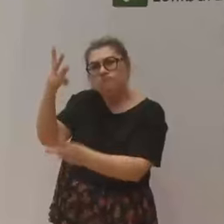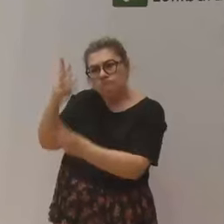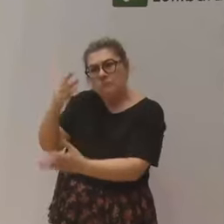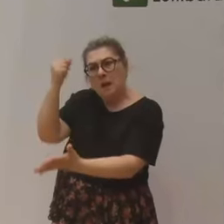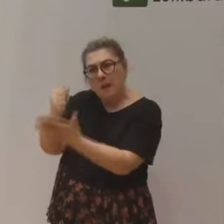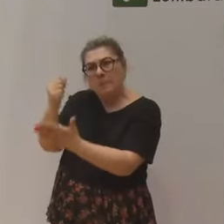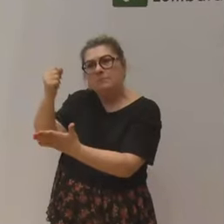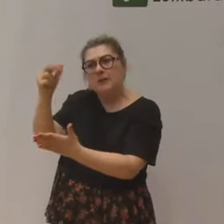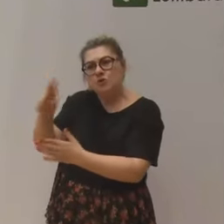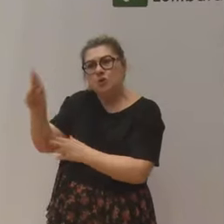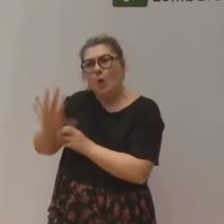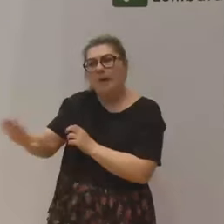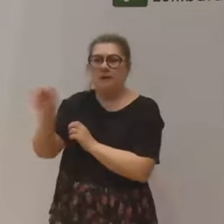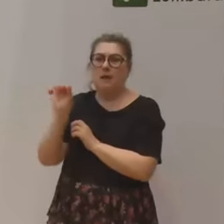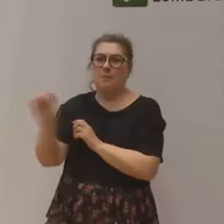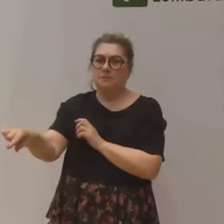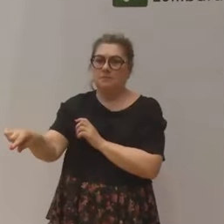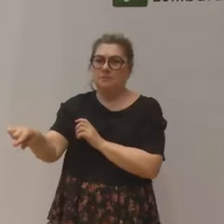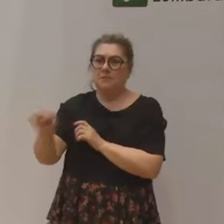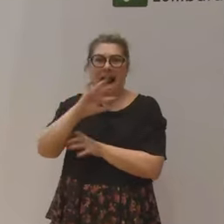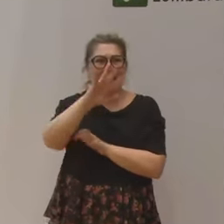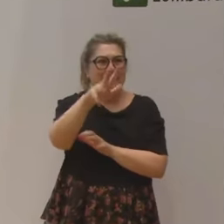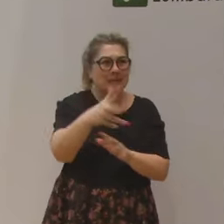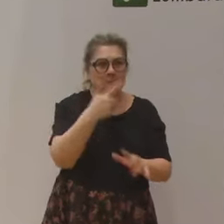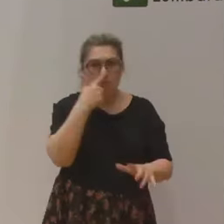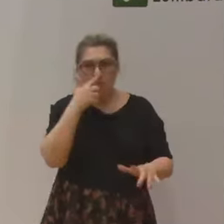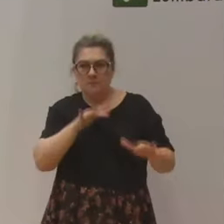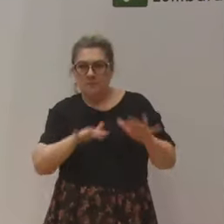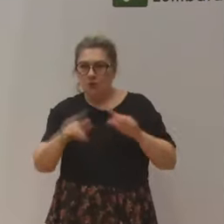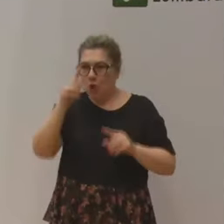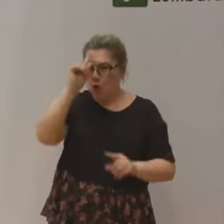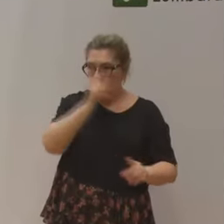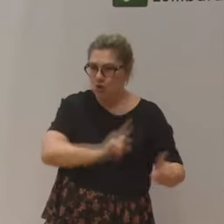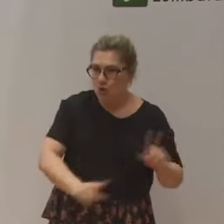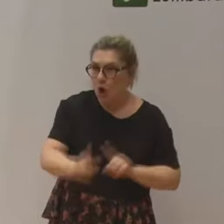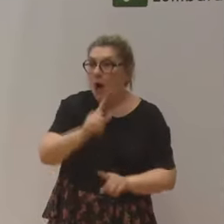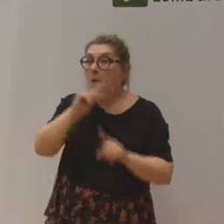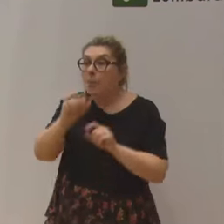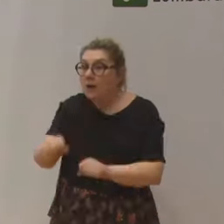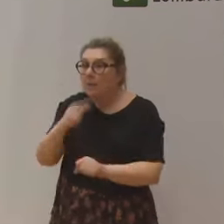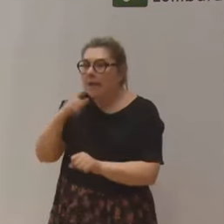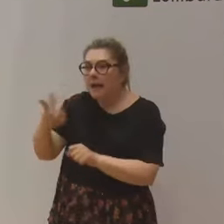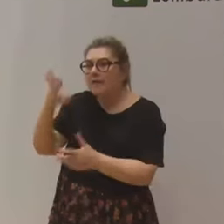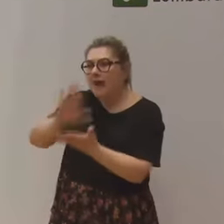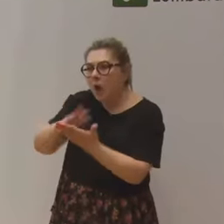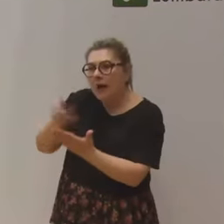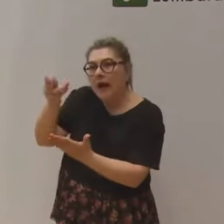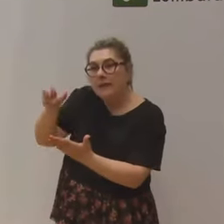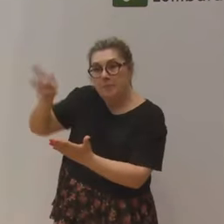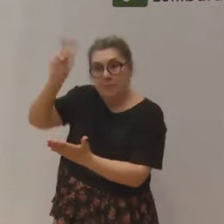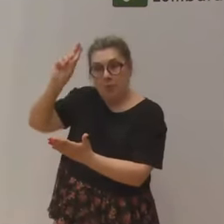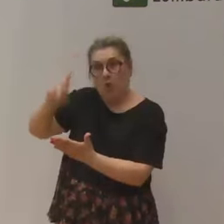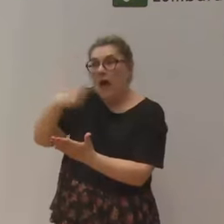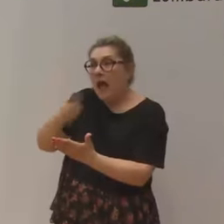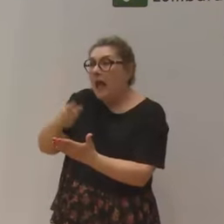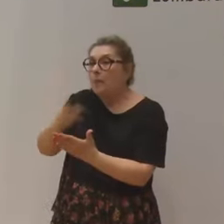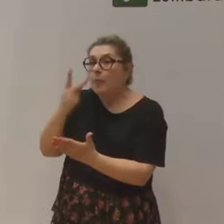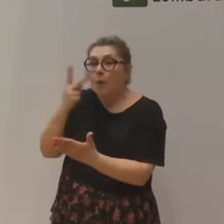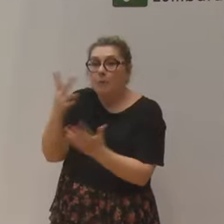validato dalle istituzioni e quindi in qualche modo possa essere a maggiore presa e a maggiore valenza e soprattutto preso